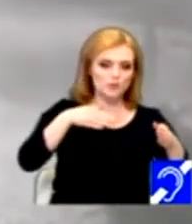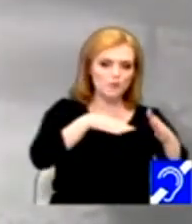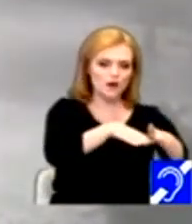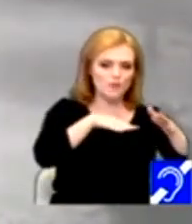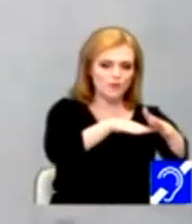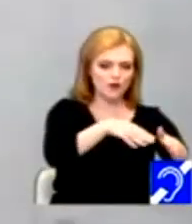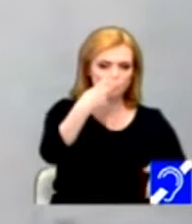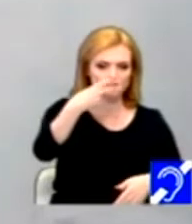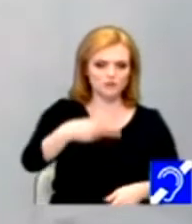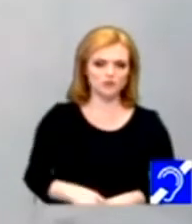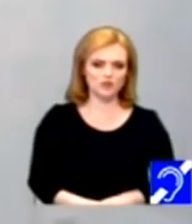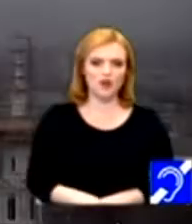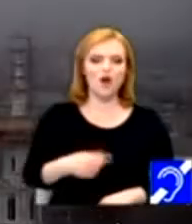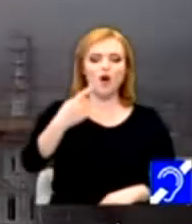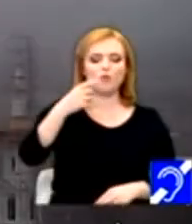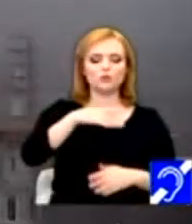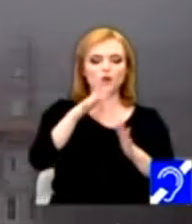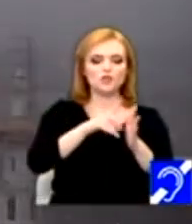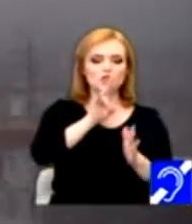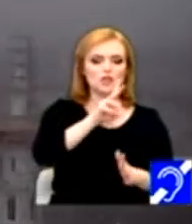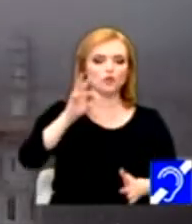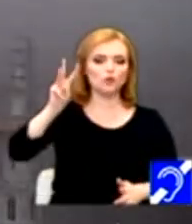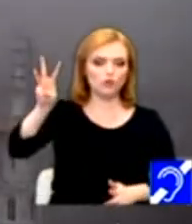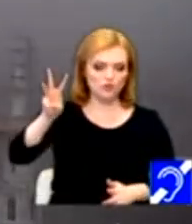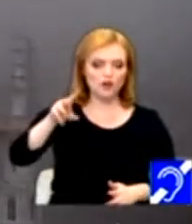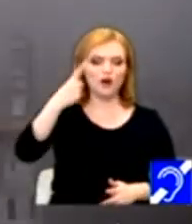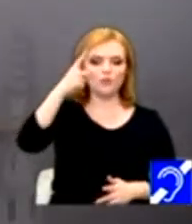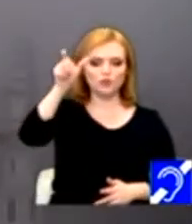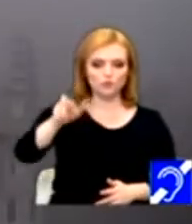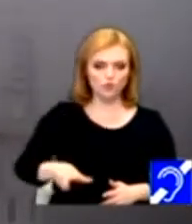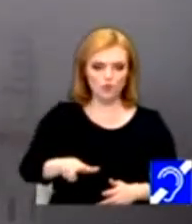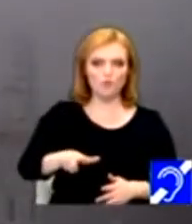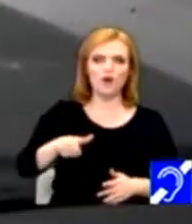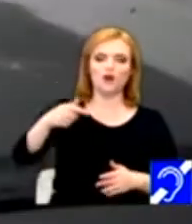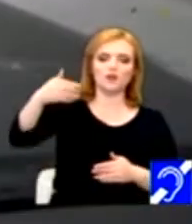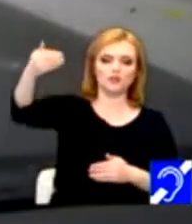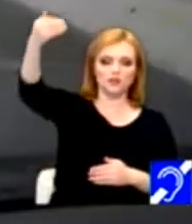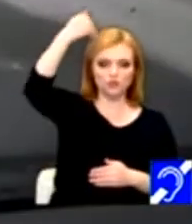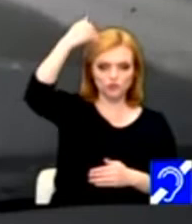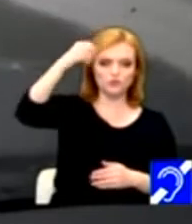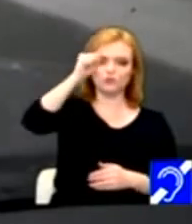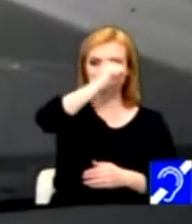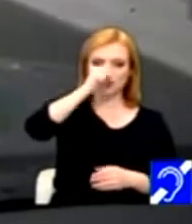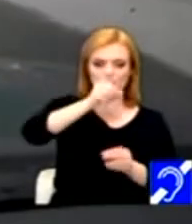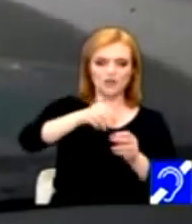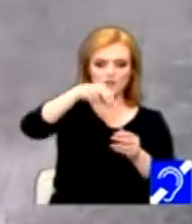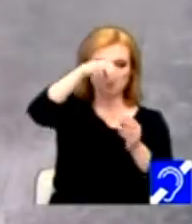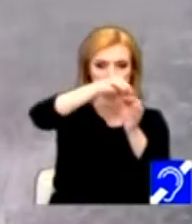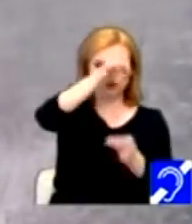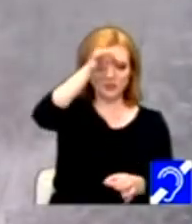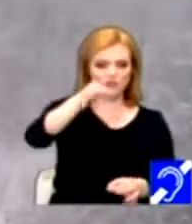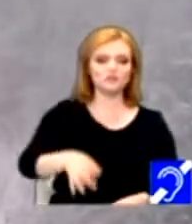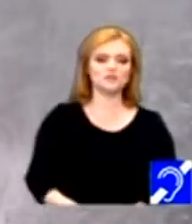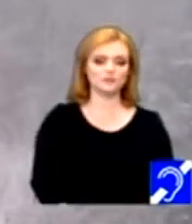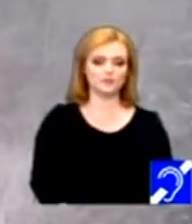ce a alunecat pe gheață, iar un țurțure s-a desprins și a ucis un trecător. Poliția a decis să blocheze accesul pe o porțiune de pe